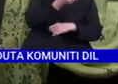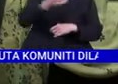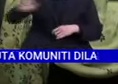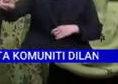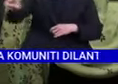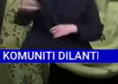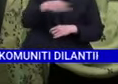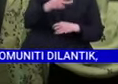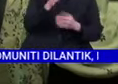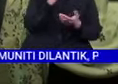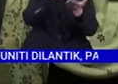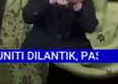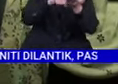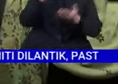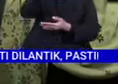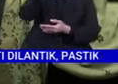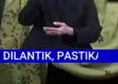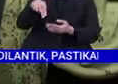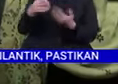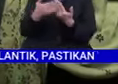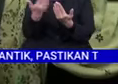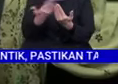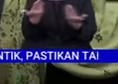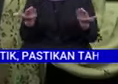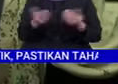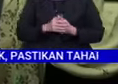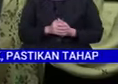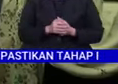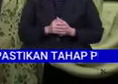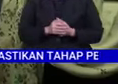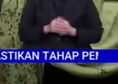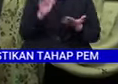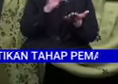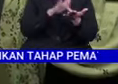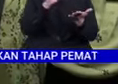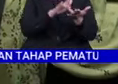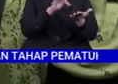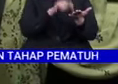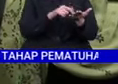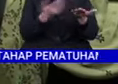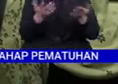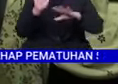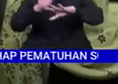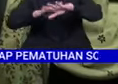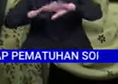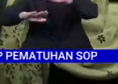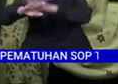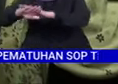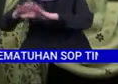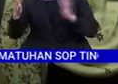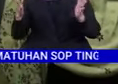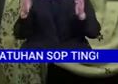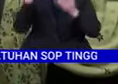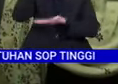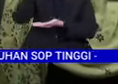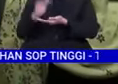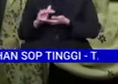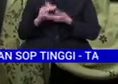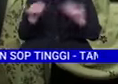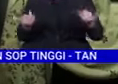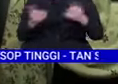demi Diamlah rumah sosial dana dapat kita pastikan bahwa senyap sentuhan dapat berkurangan dana tapi quality